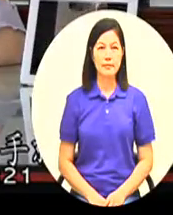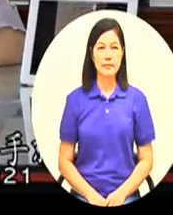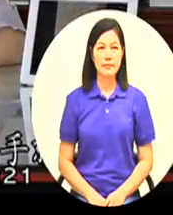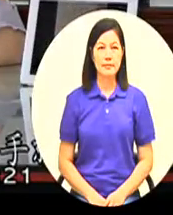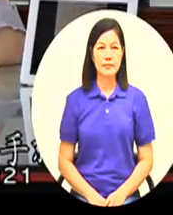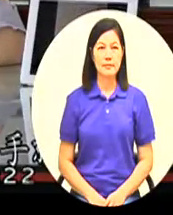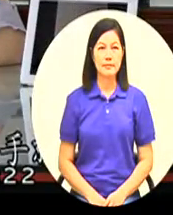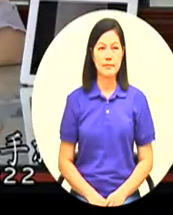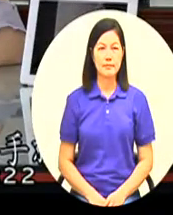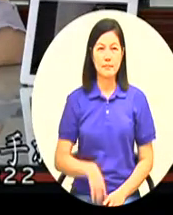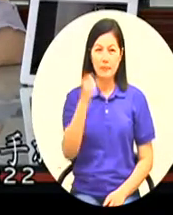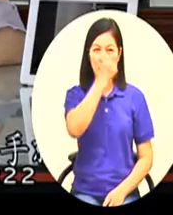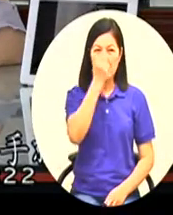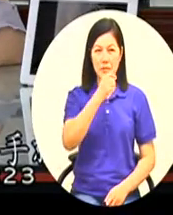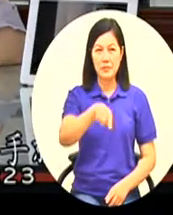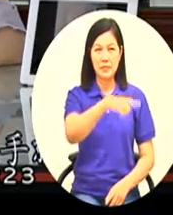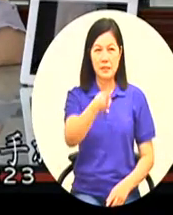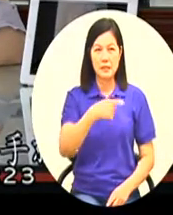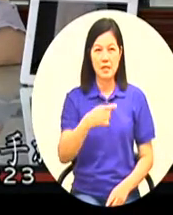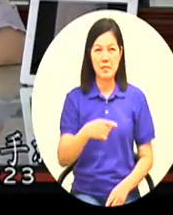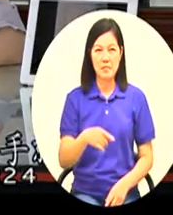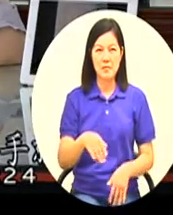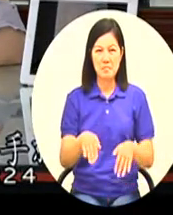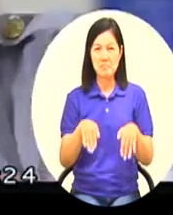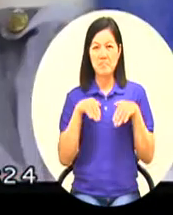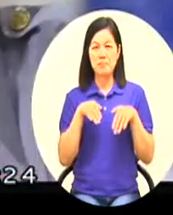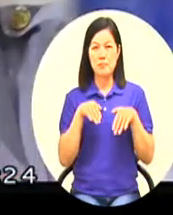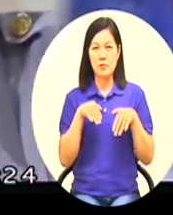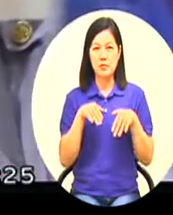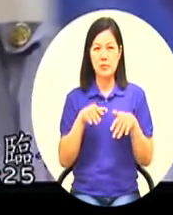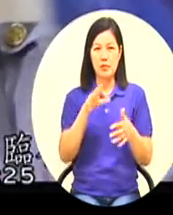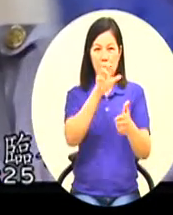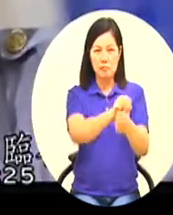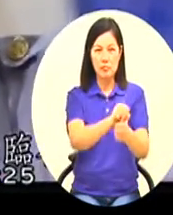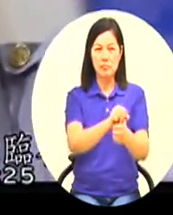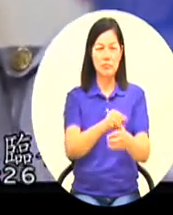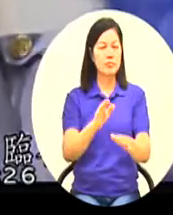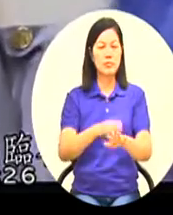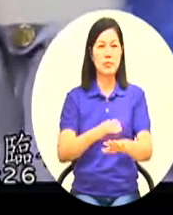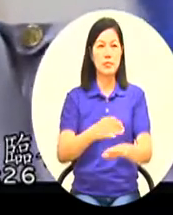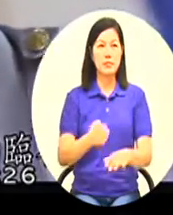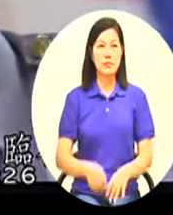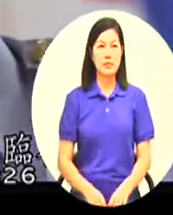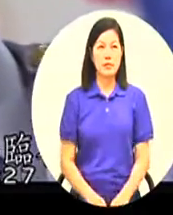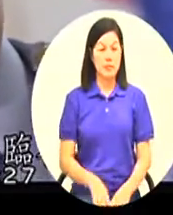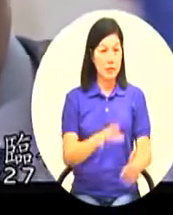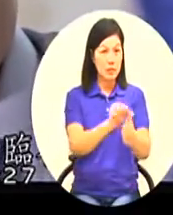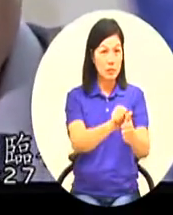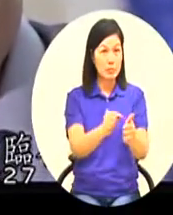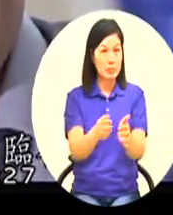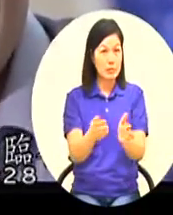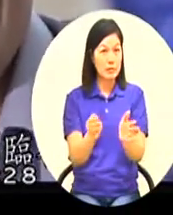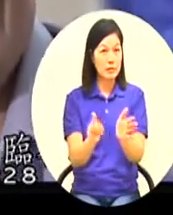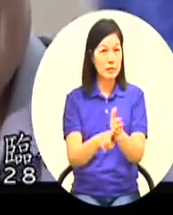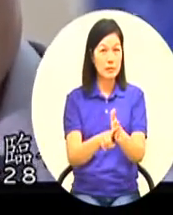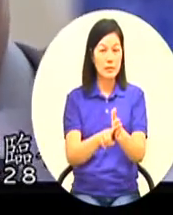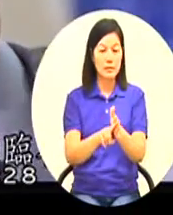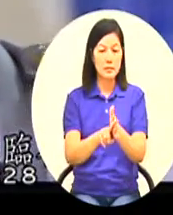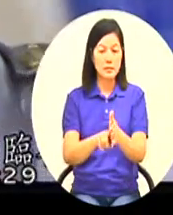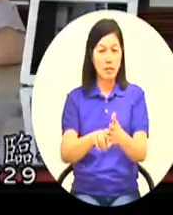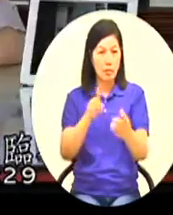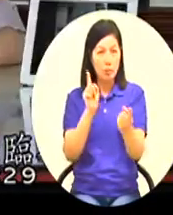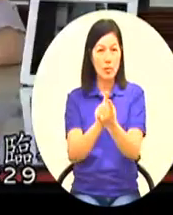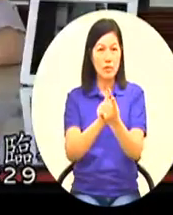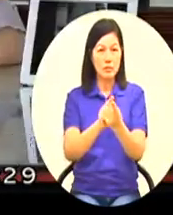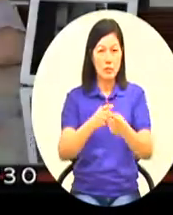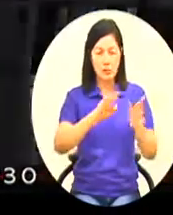好。嫌犯绝对不会乖乖束手就缚，所以在逮捕的时候，我们常常会面临各种